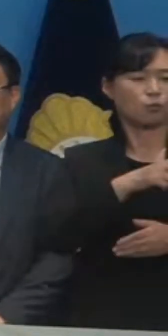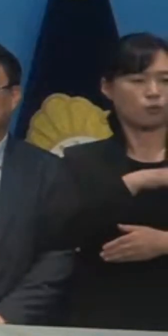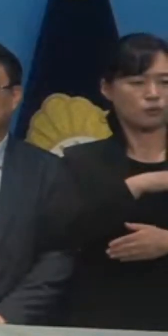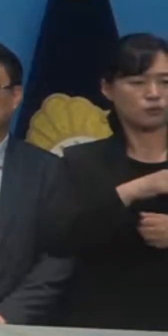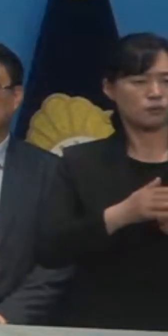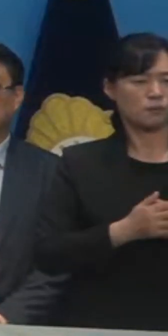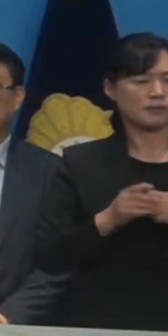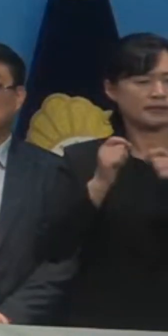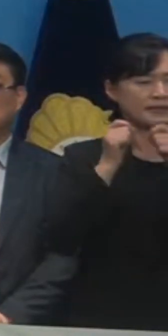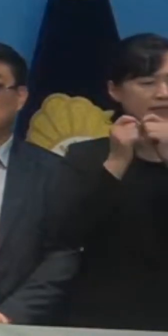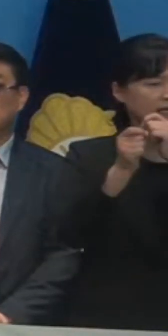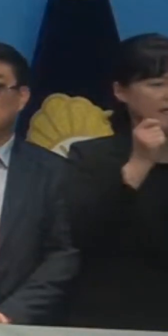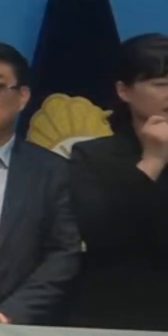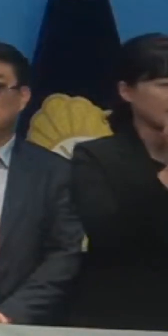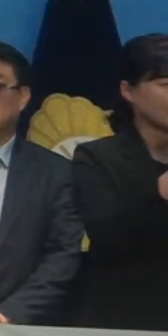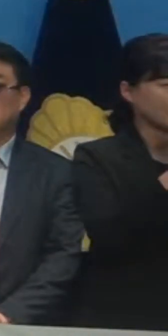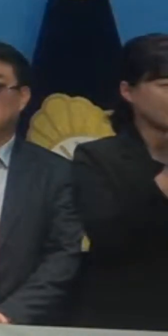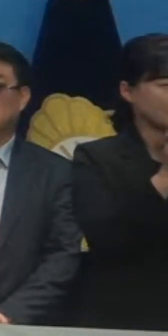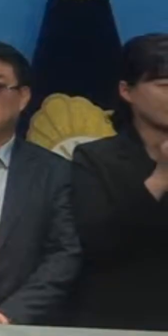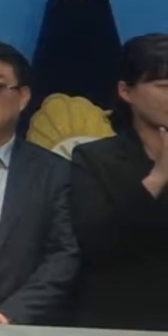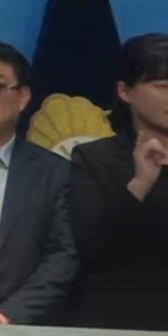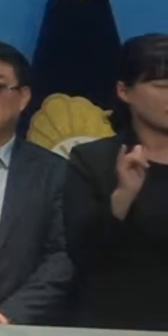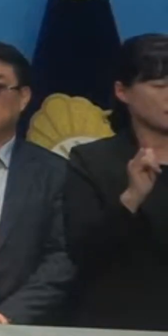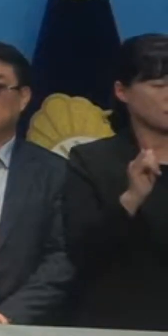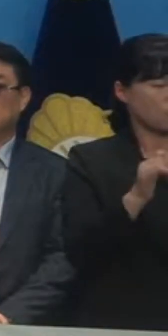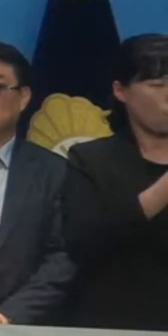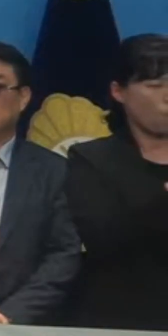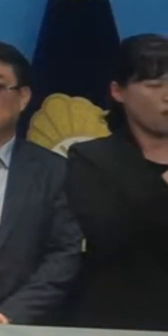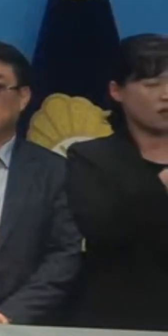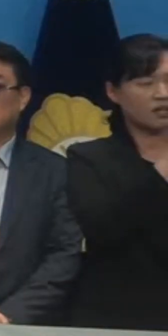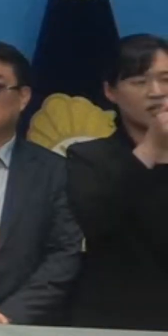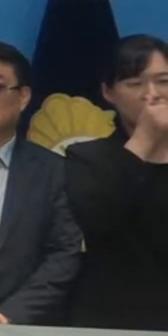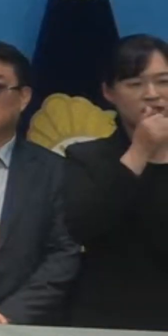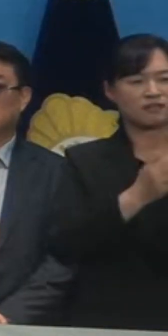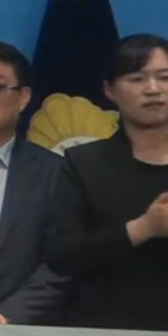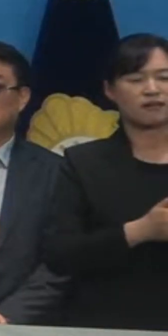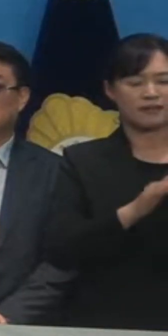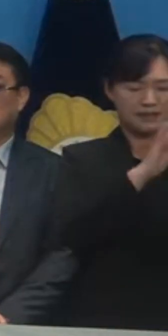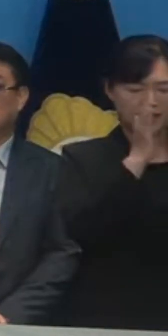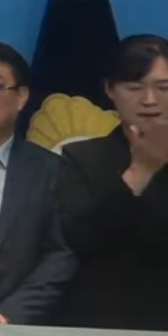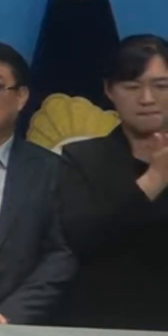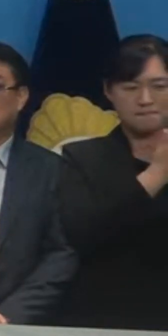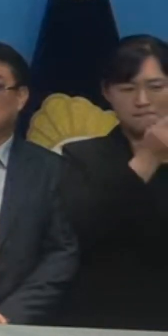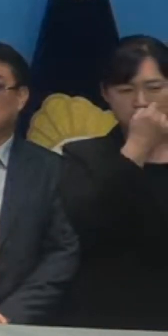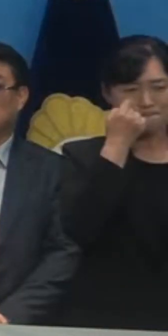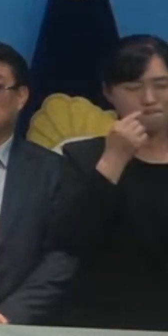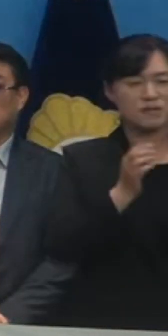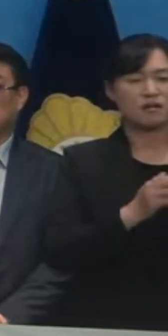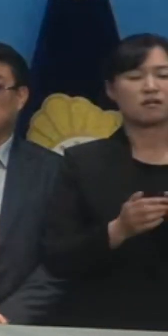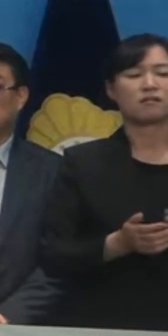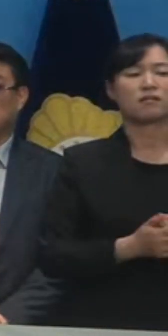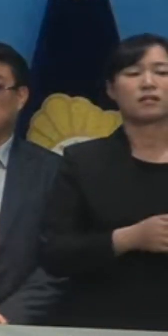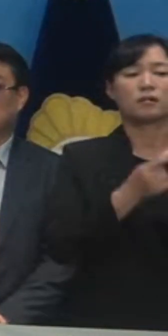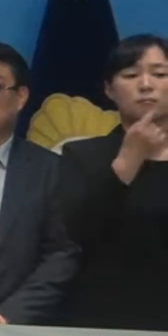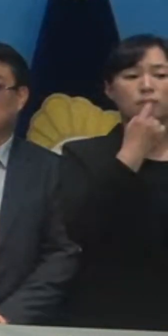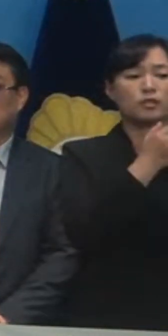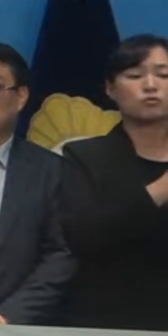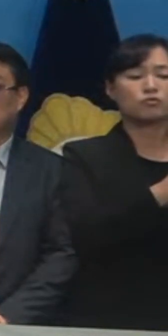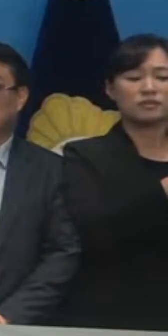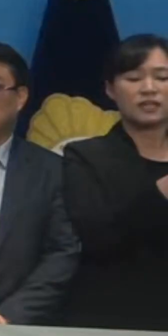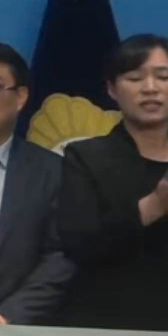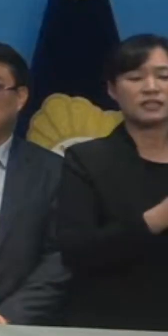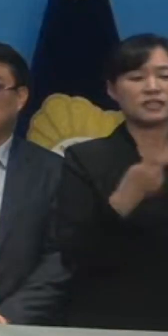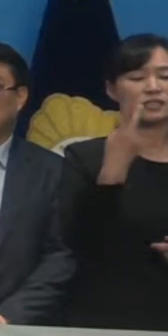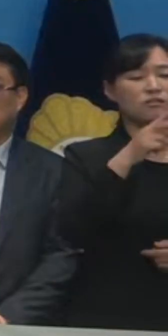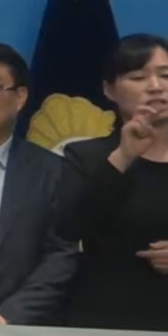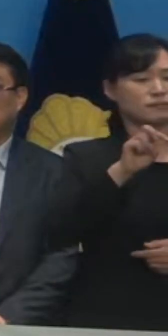이러한 사기범들과 연루되어 있었고 꼬진되어 있었다는 사실을 저희들은 밝혀냈습니다. 민주당은 지난